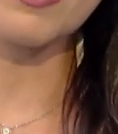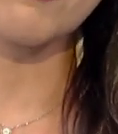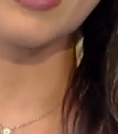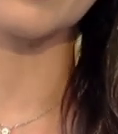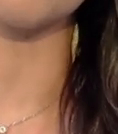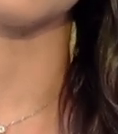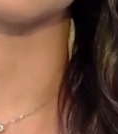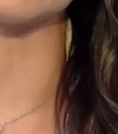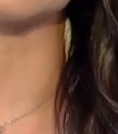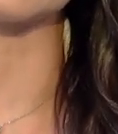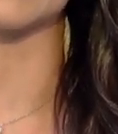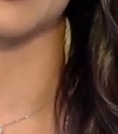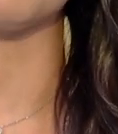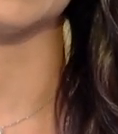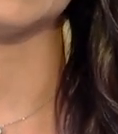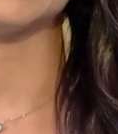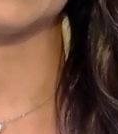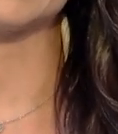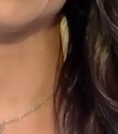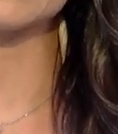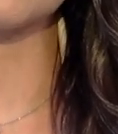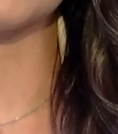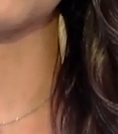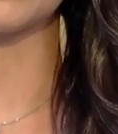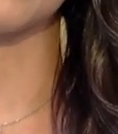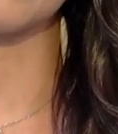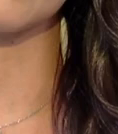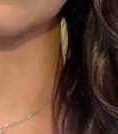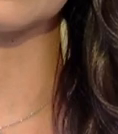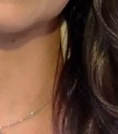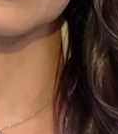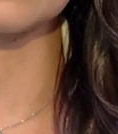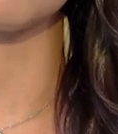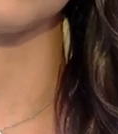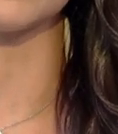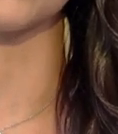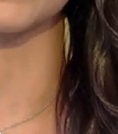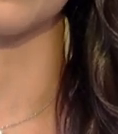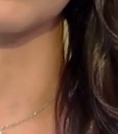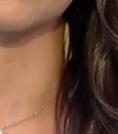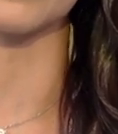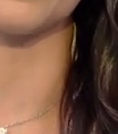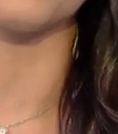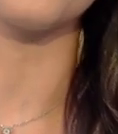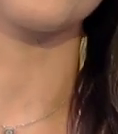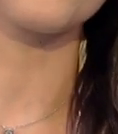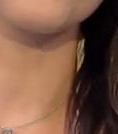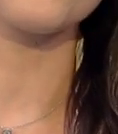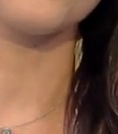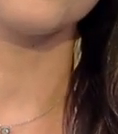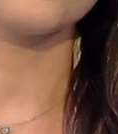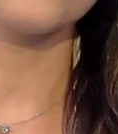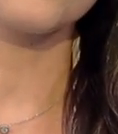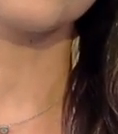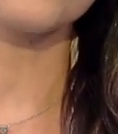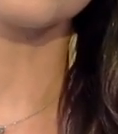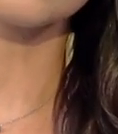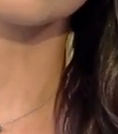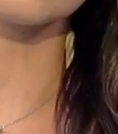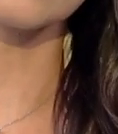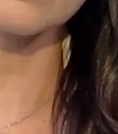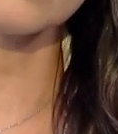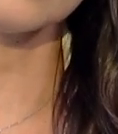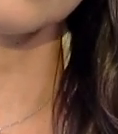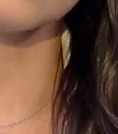ساهمت بالفعل في تعزيز العمل الحزبي والحراك السياسي في الشارع المصري؟ يعني طبعا